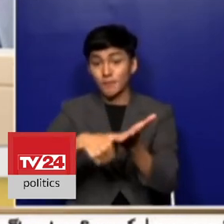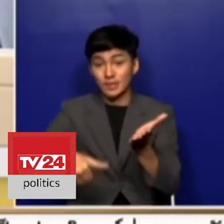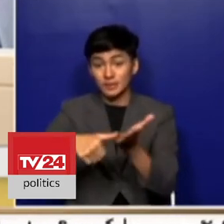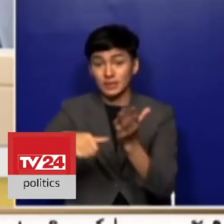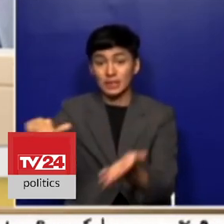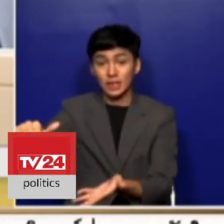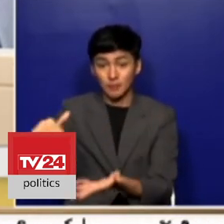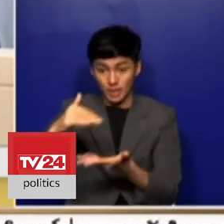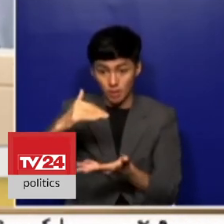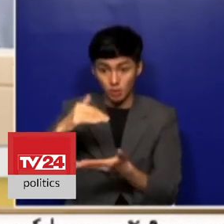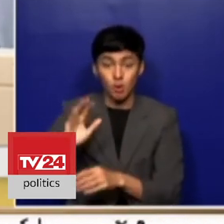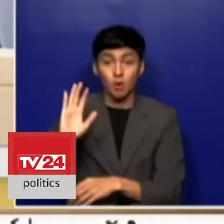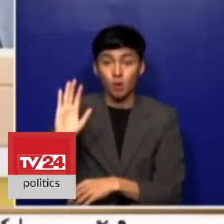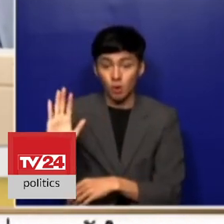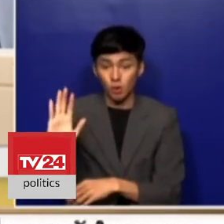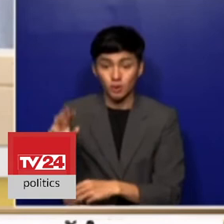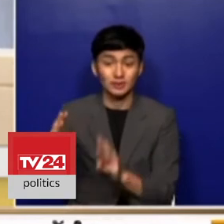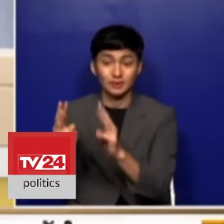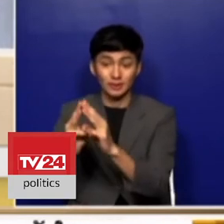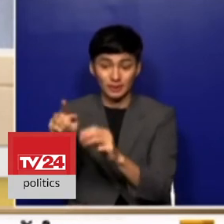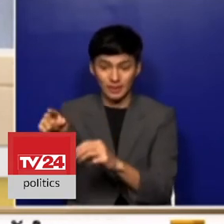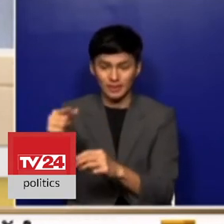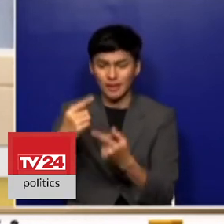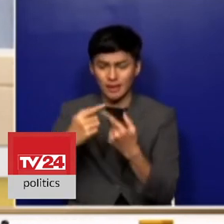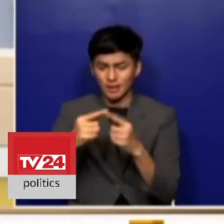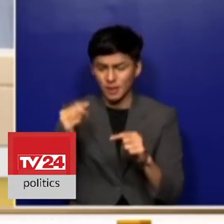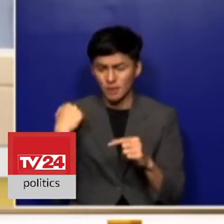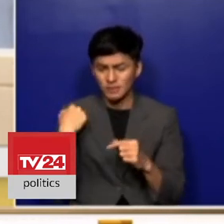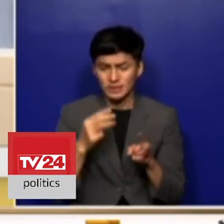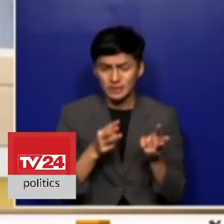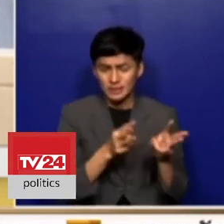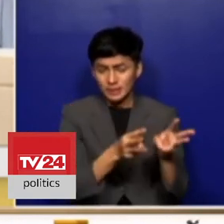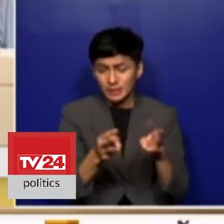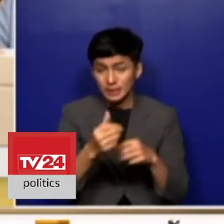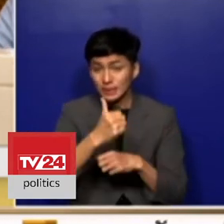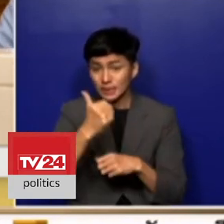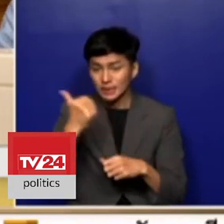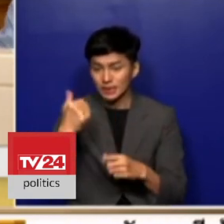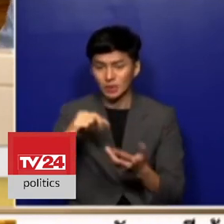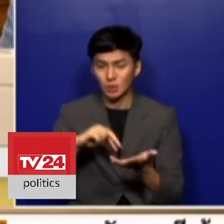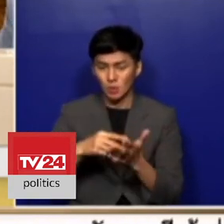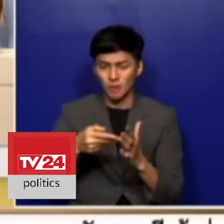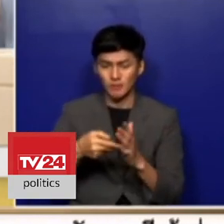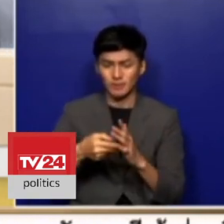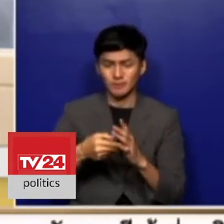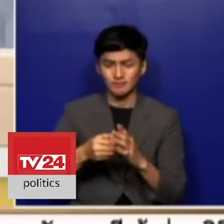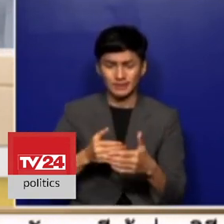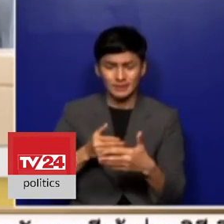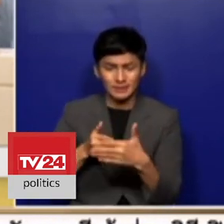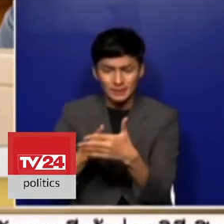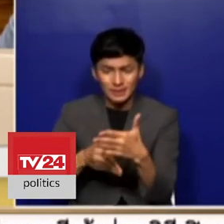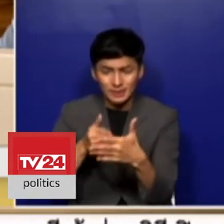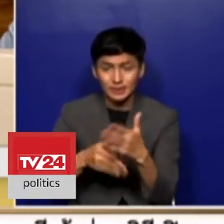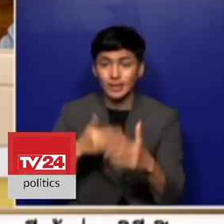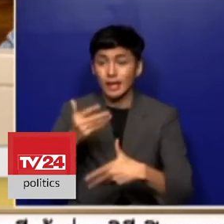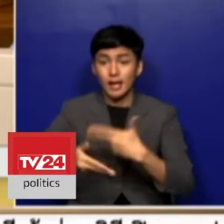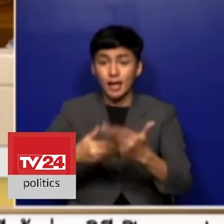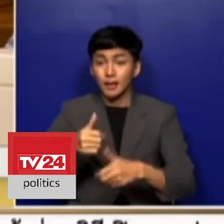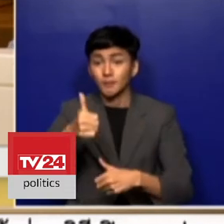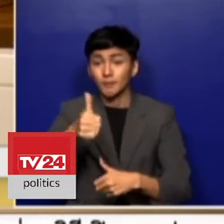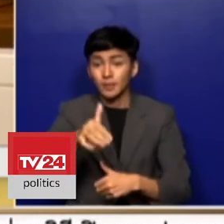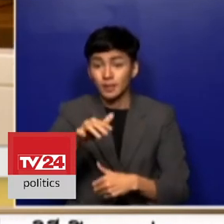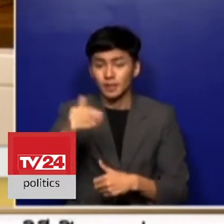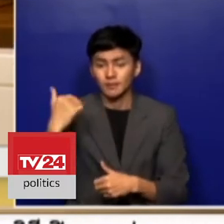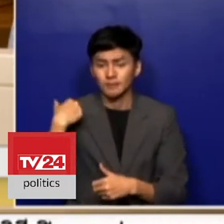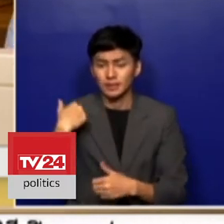ซีพีทีวีพีแสเงินไขอื่นๆที่เป็นการกีดกันทางการค้าประเทศสมาชิกก็ยัง